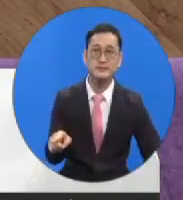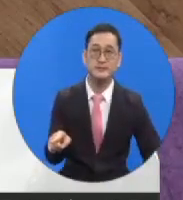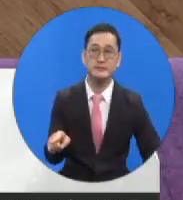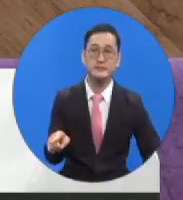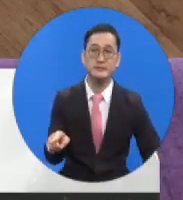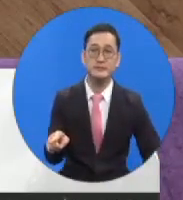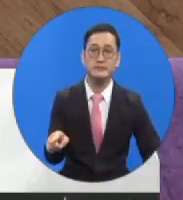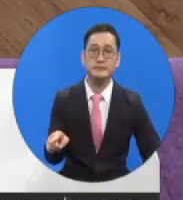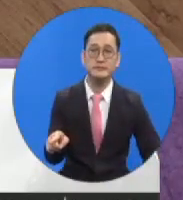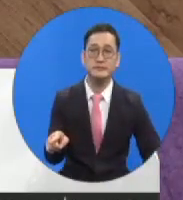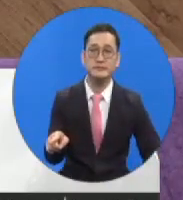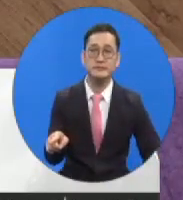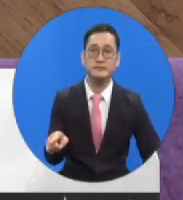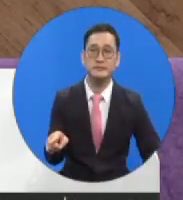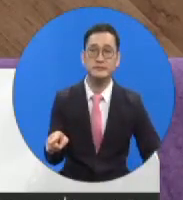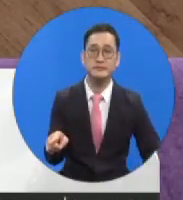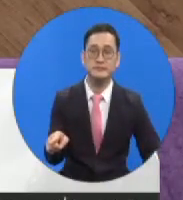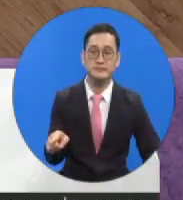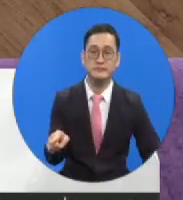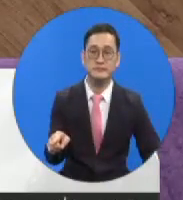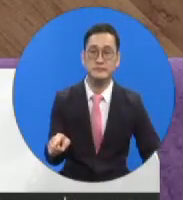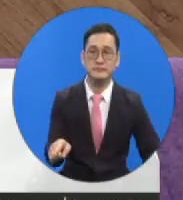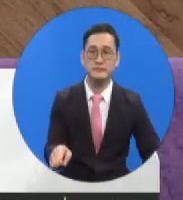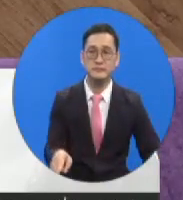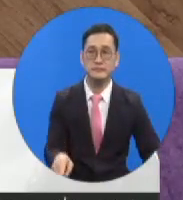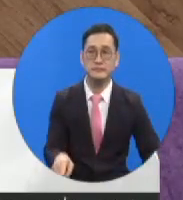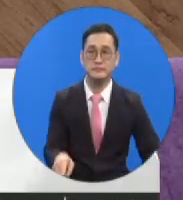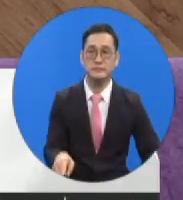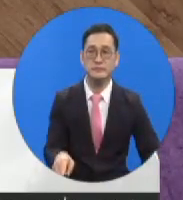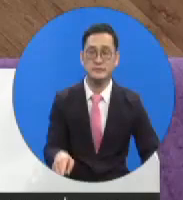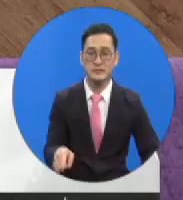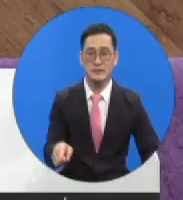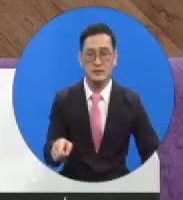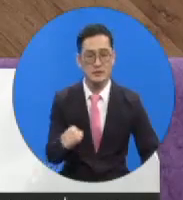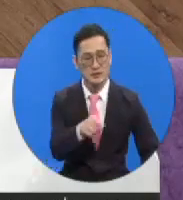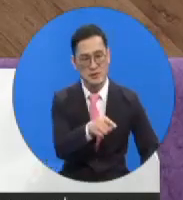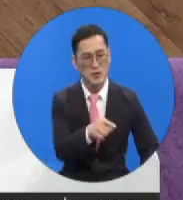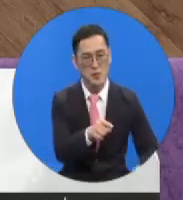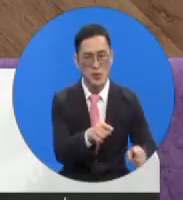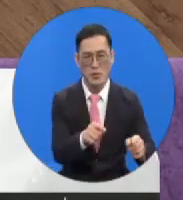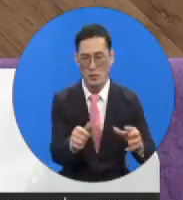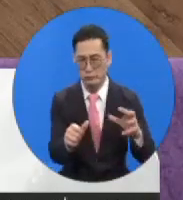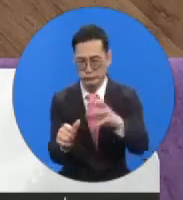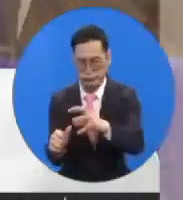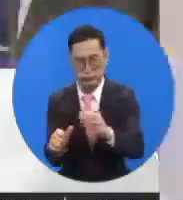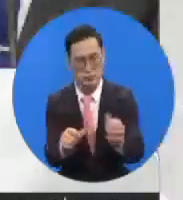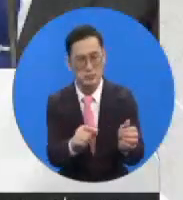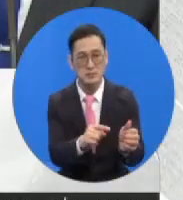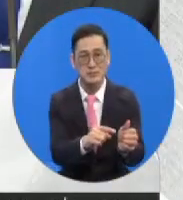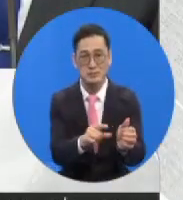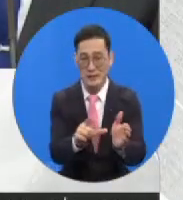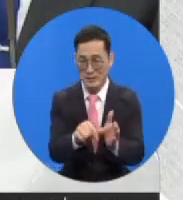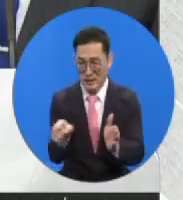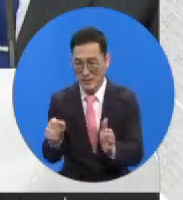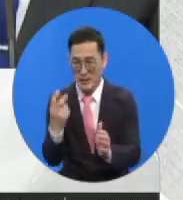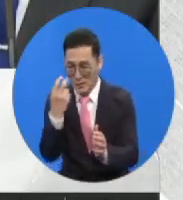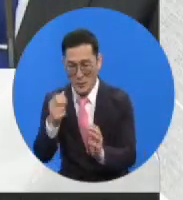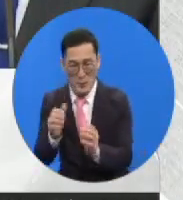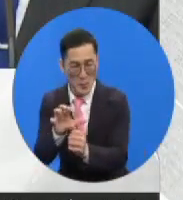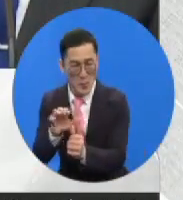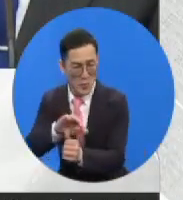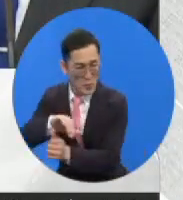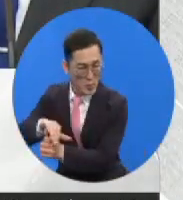첨예하게 대립되니까 수사자문단에서 한번 결정을 내보자 이런 취지 아닙니까? 그리고 만약 정말 비호하려고 한다면